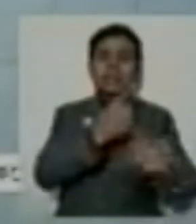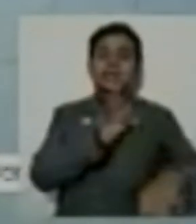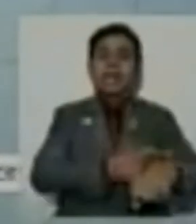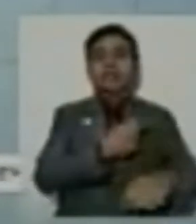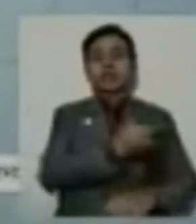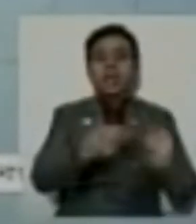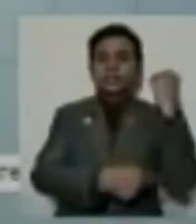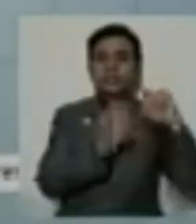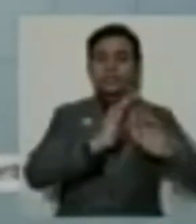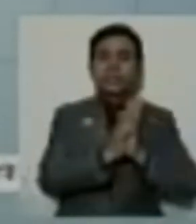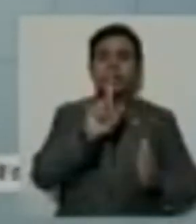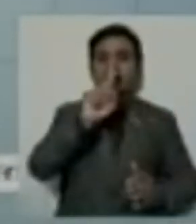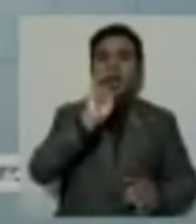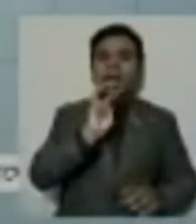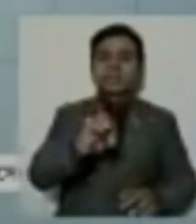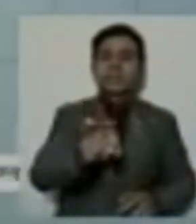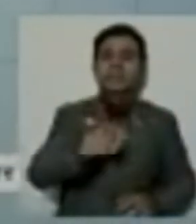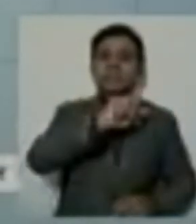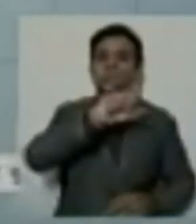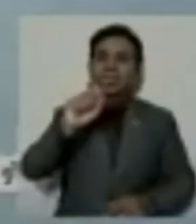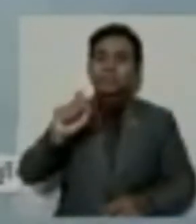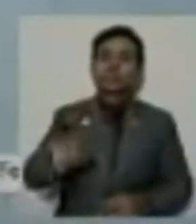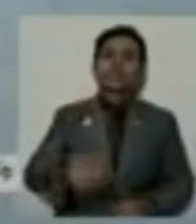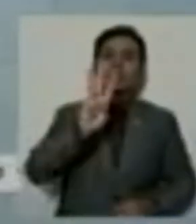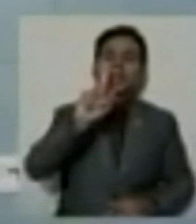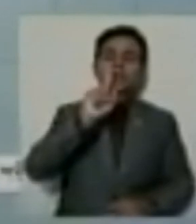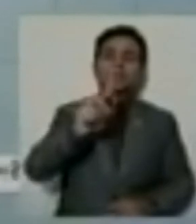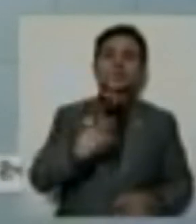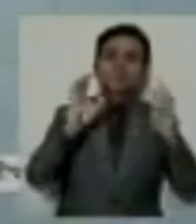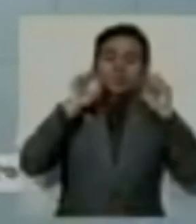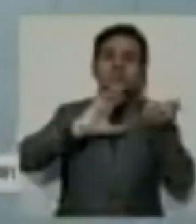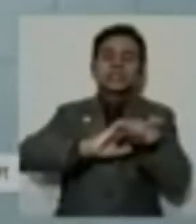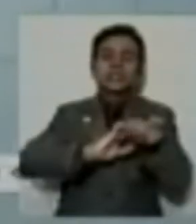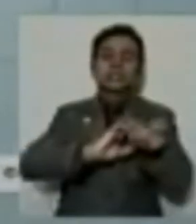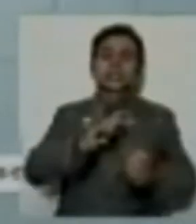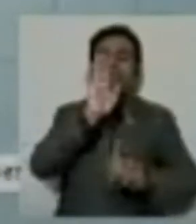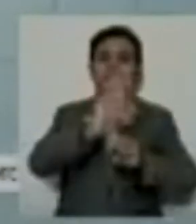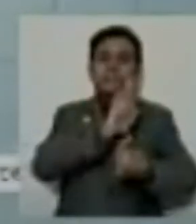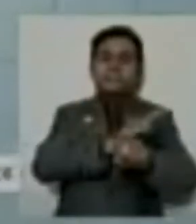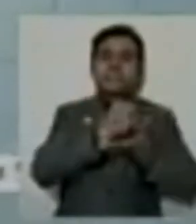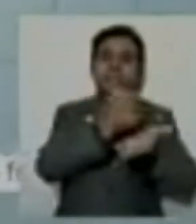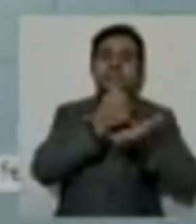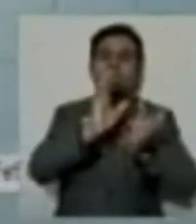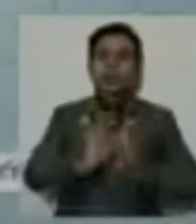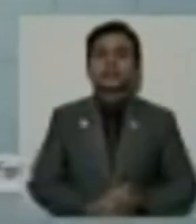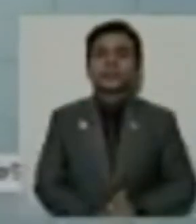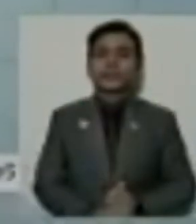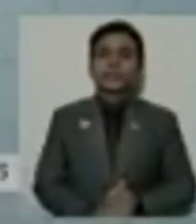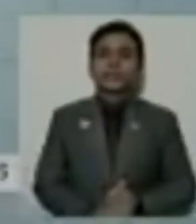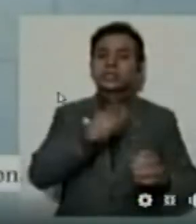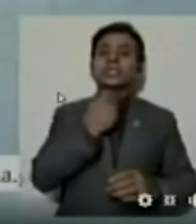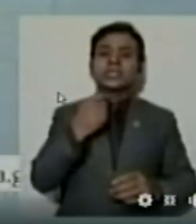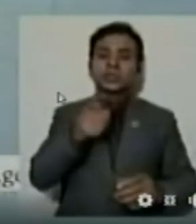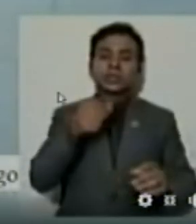এখানে আমি আরেকটি ল্যাব সম্পর্কে আমাদের কৃতজ্ঞতা প্রকাশ করব। সেই ল্যাবটি হলো বাংলাদেশ লাইভস্টক রিসার্চ ইনস্টিটিউট,